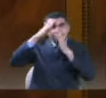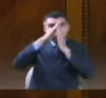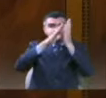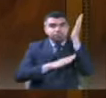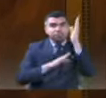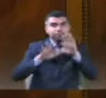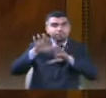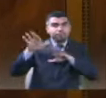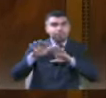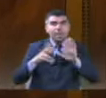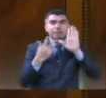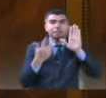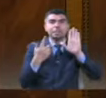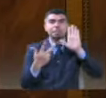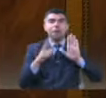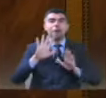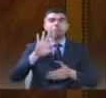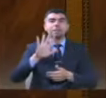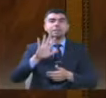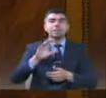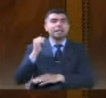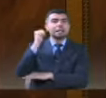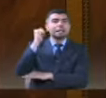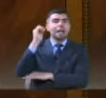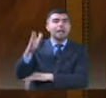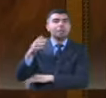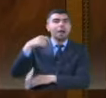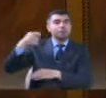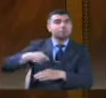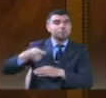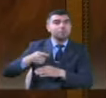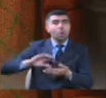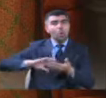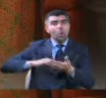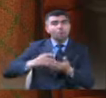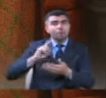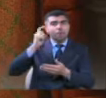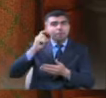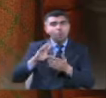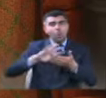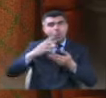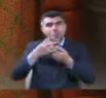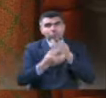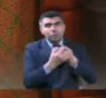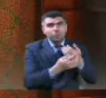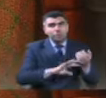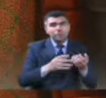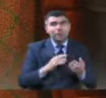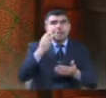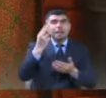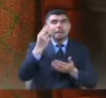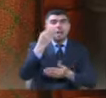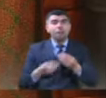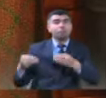و57% من العائدات الضريبية. كما يمثل متوسط الأجر الشهري الصافي بالمغرب 3 أضعاف